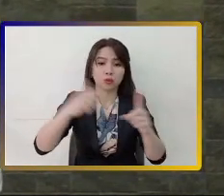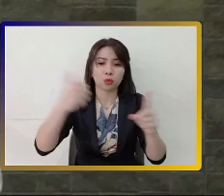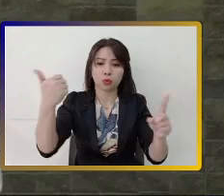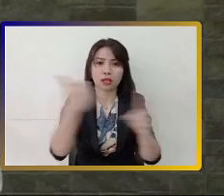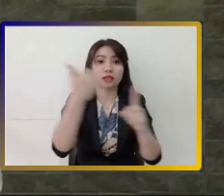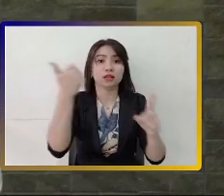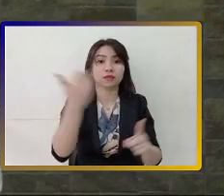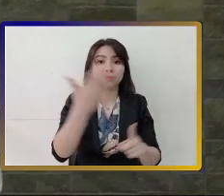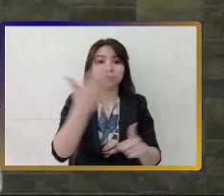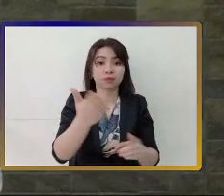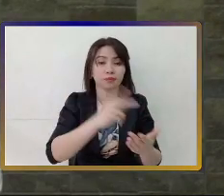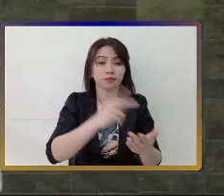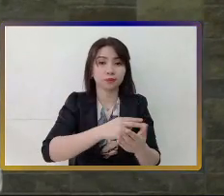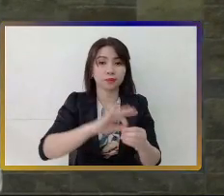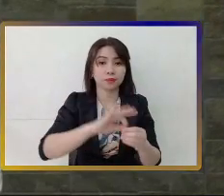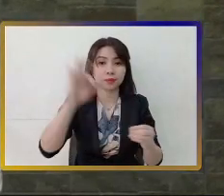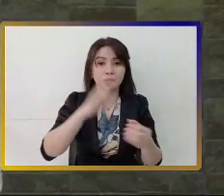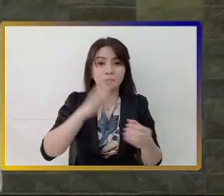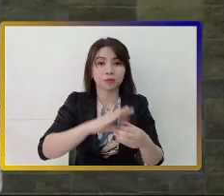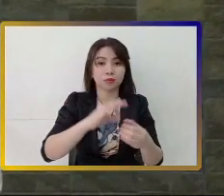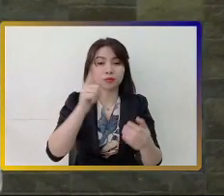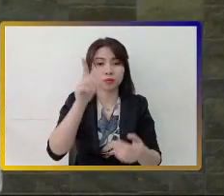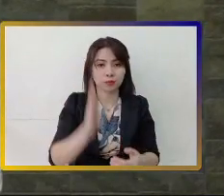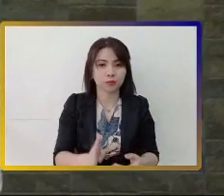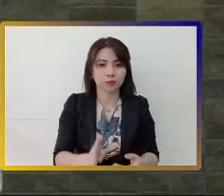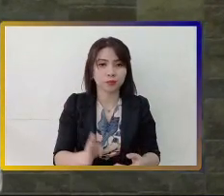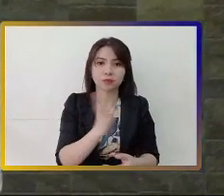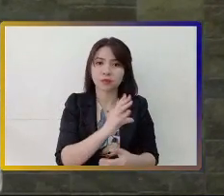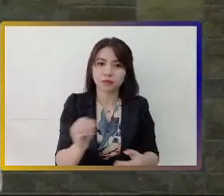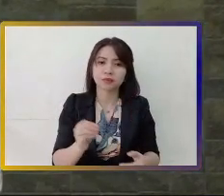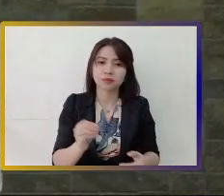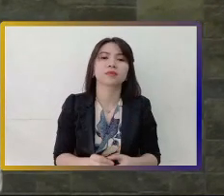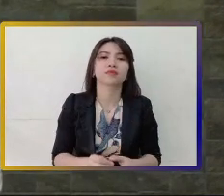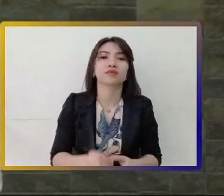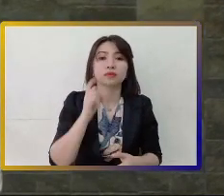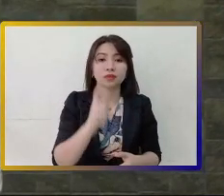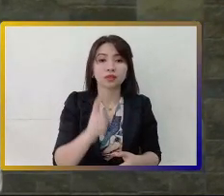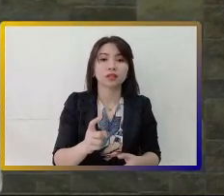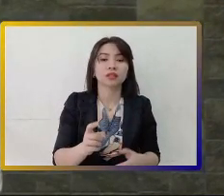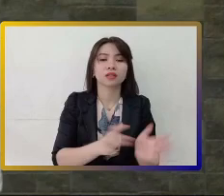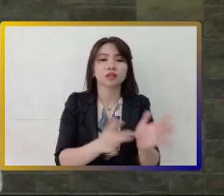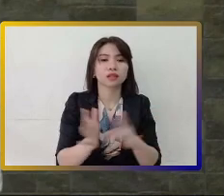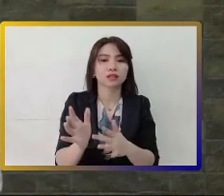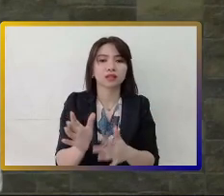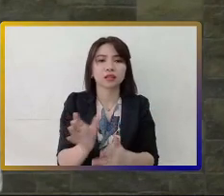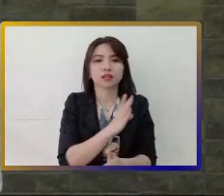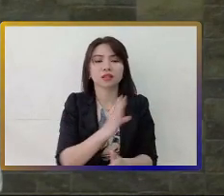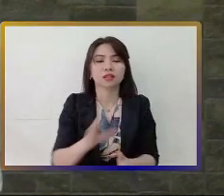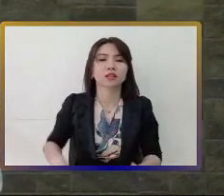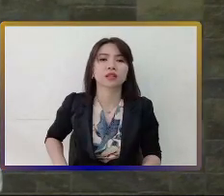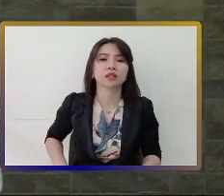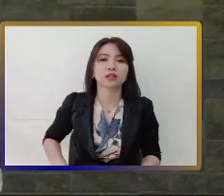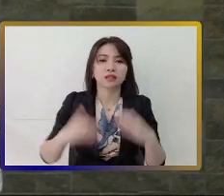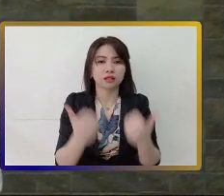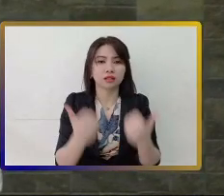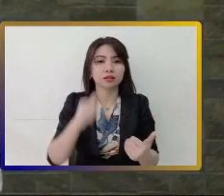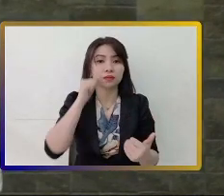kanya, all right, you are loosed. You're free. You're detached.